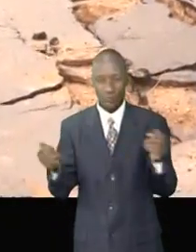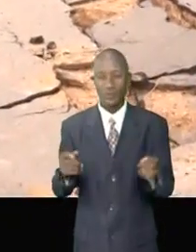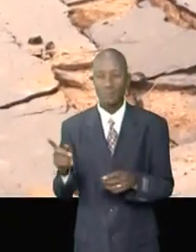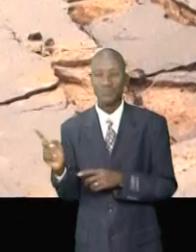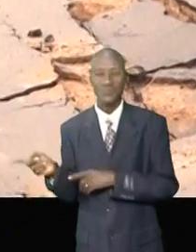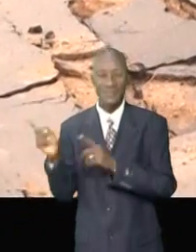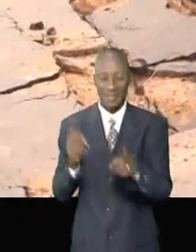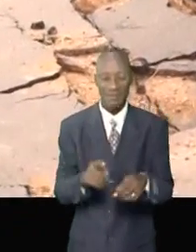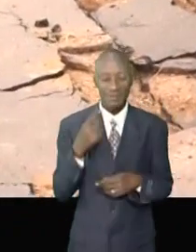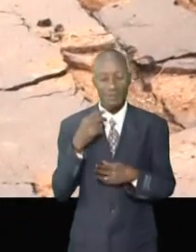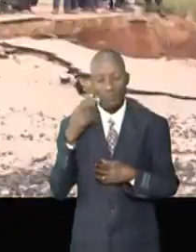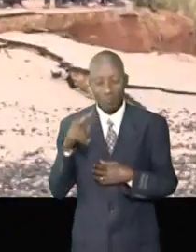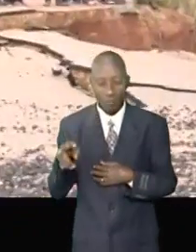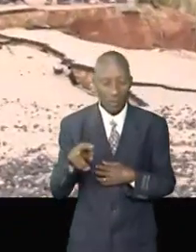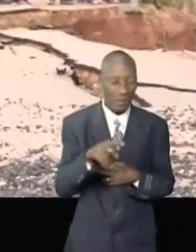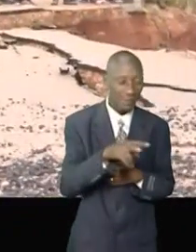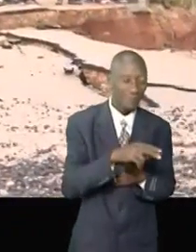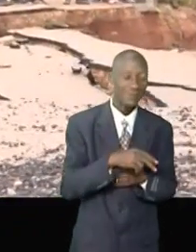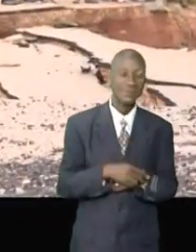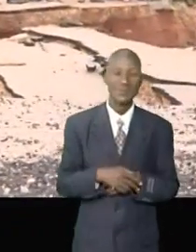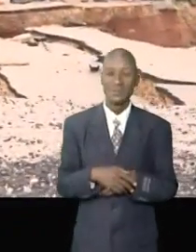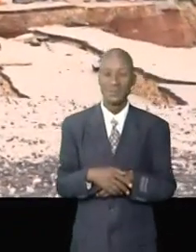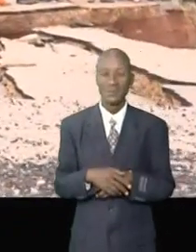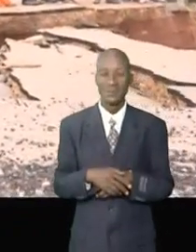c'est vraiment désolant. On constate que l'ouvrage périt